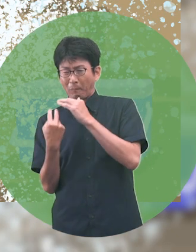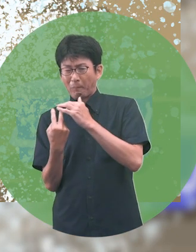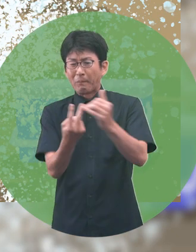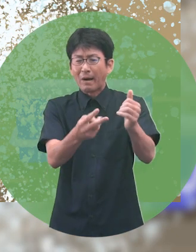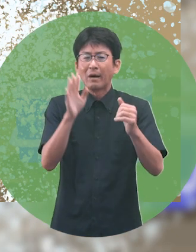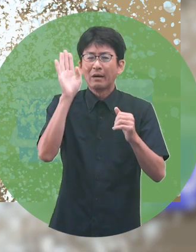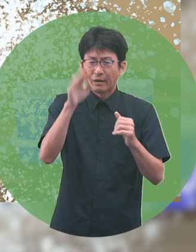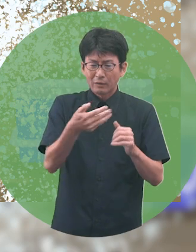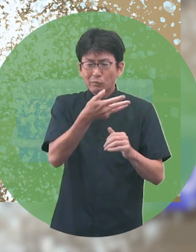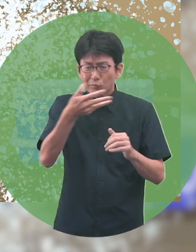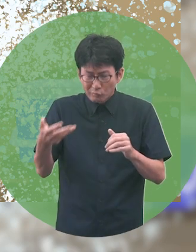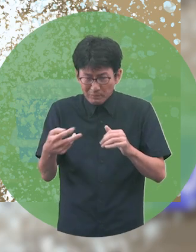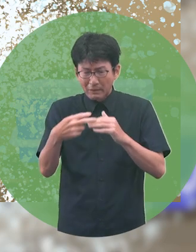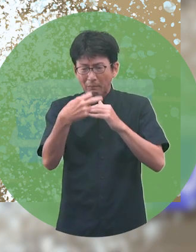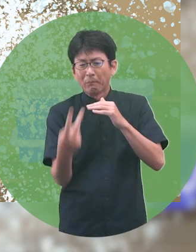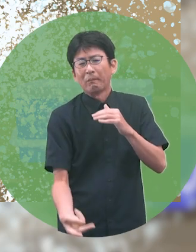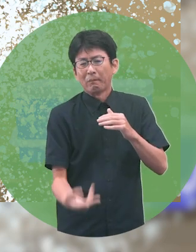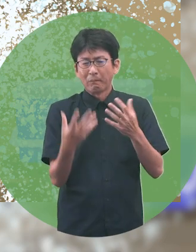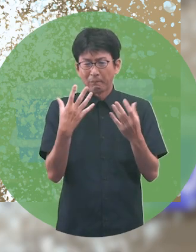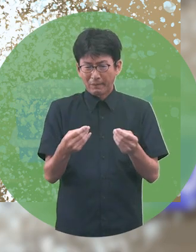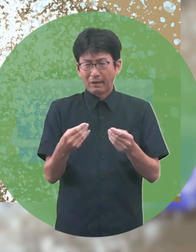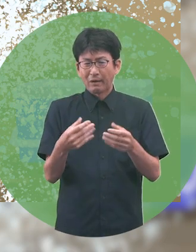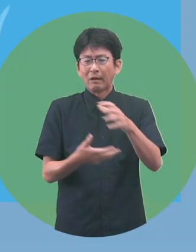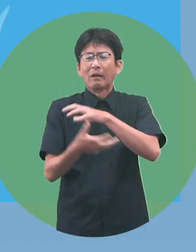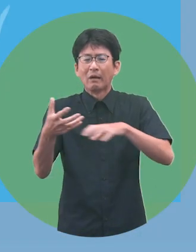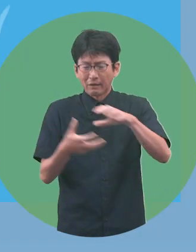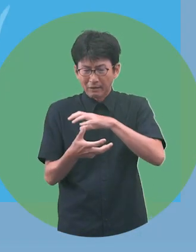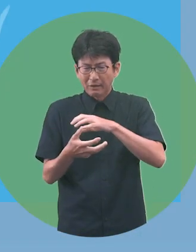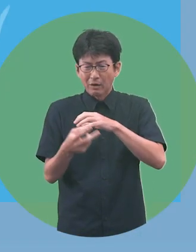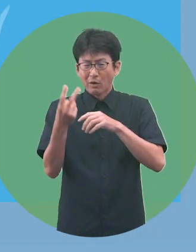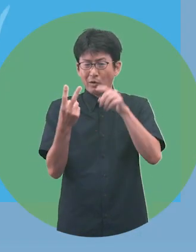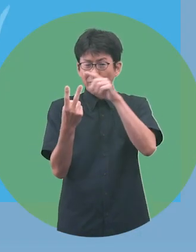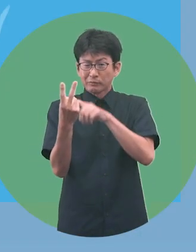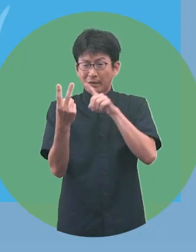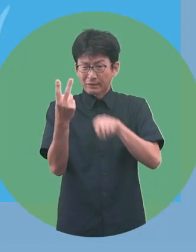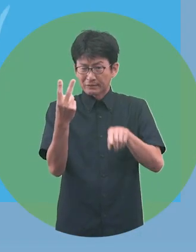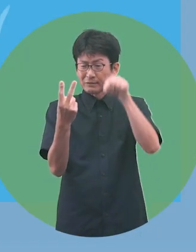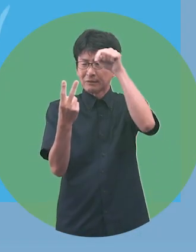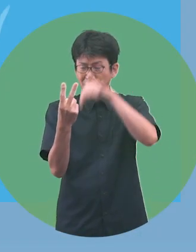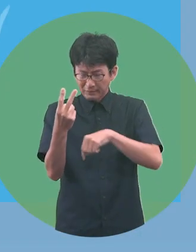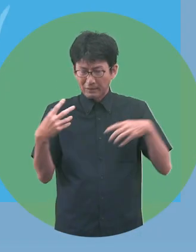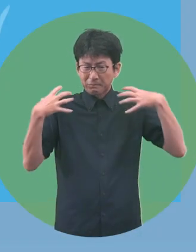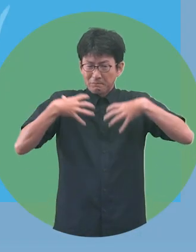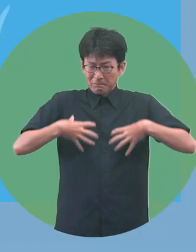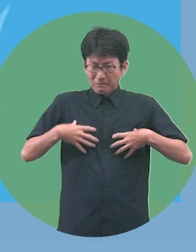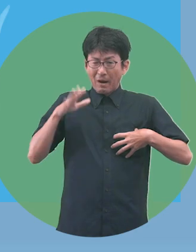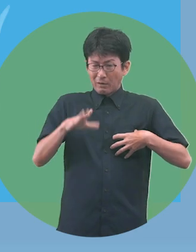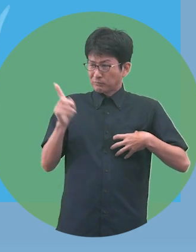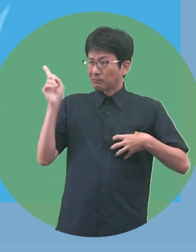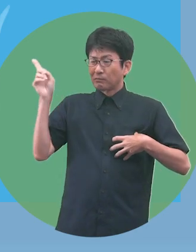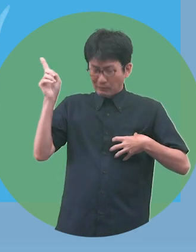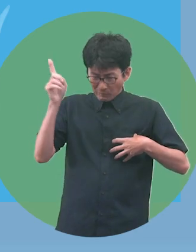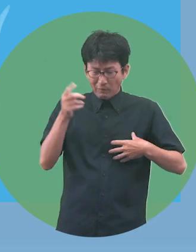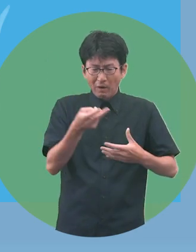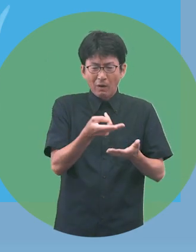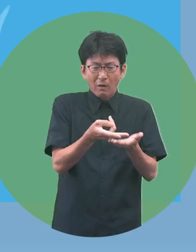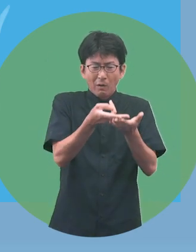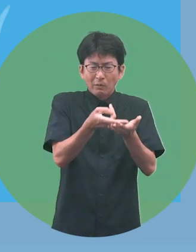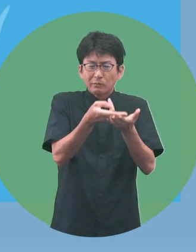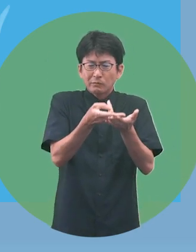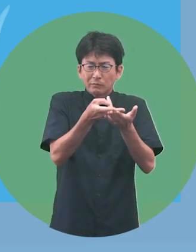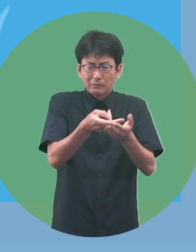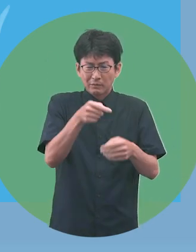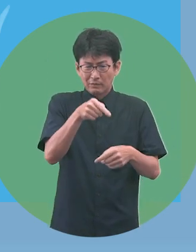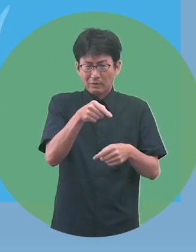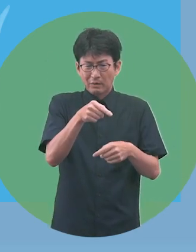落ちるという事故がありました。2人のうちライフジャケットを着用していた1人は海に浮いているところを救